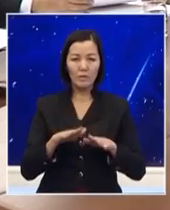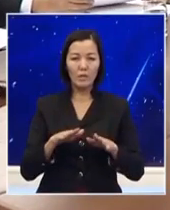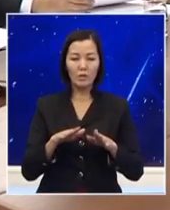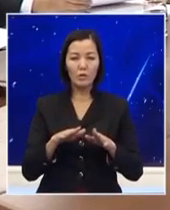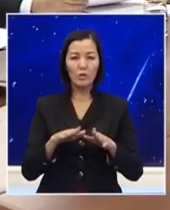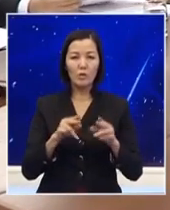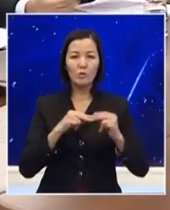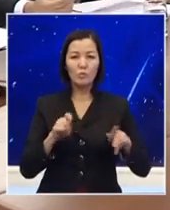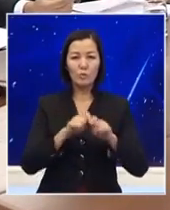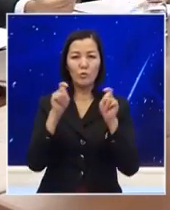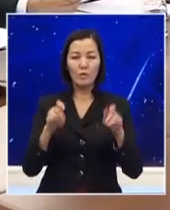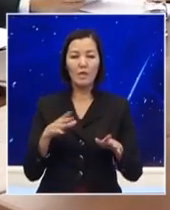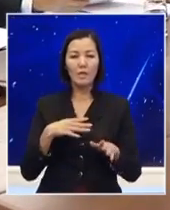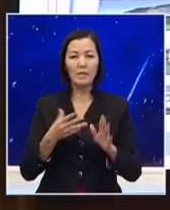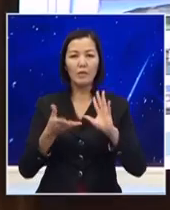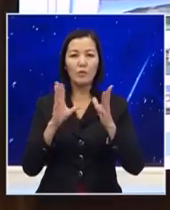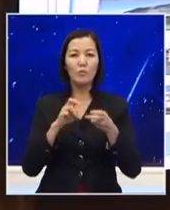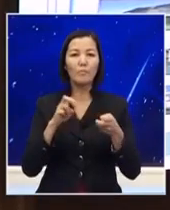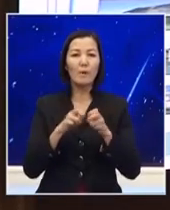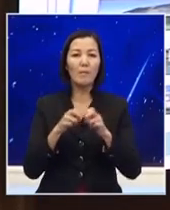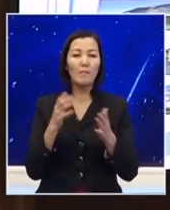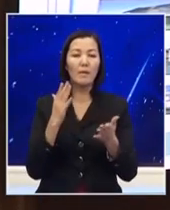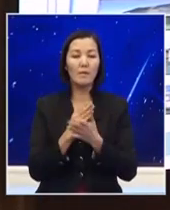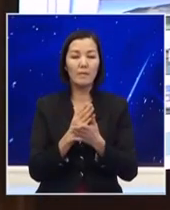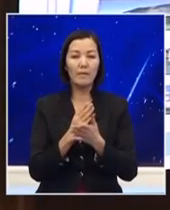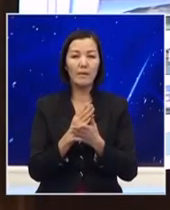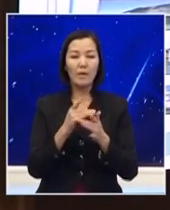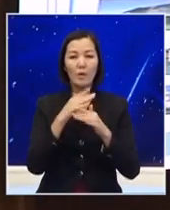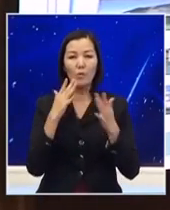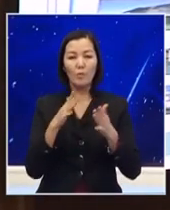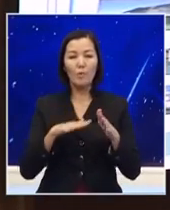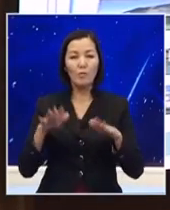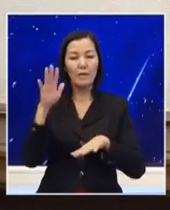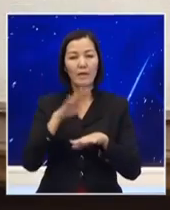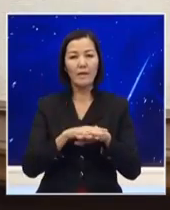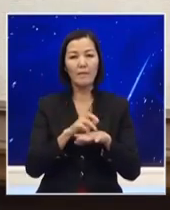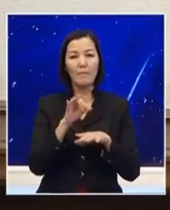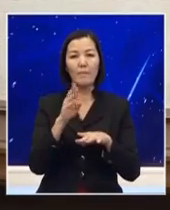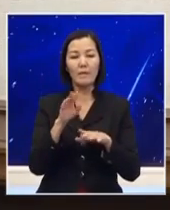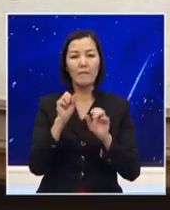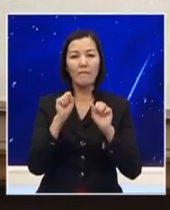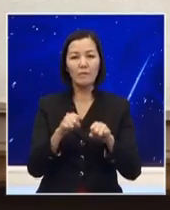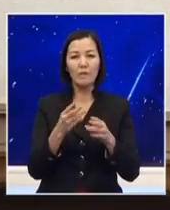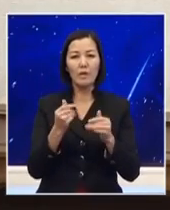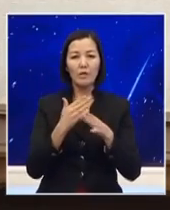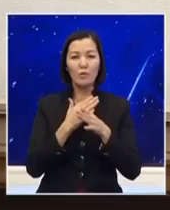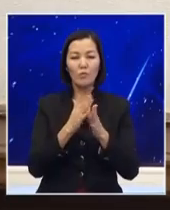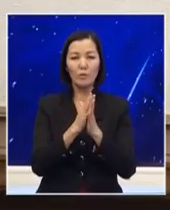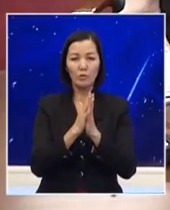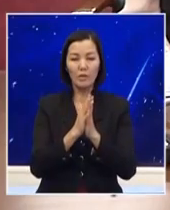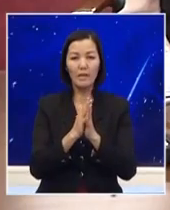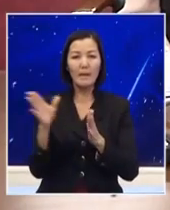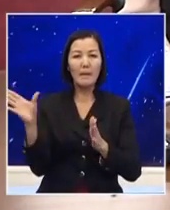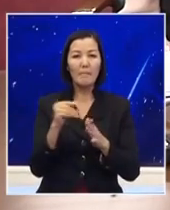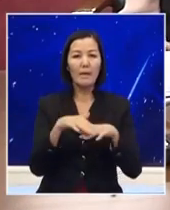атқарылған жұмыстан бөлек аумақта түйіні шешілмей жатқан өзекті мәселе көп. Аудан әкімі Амандық Баталовтан мүмкіндігінше қаржылай қолдауды сұрады.